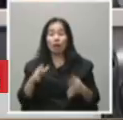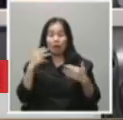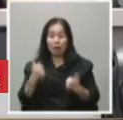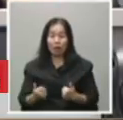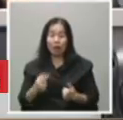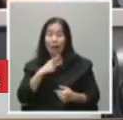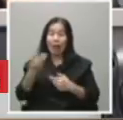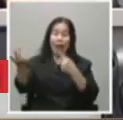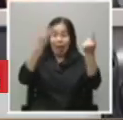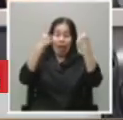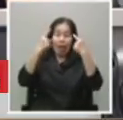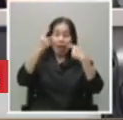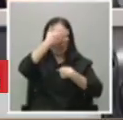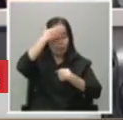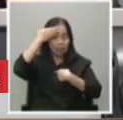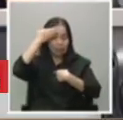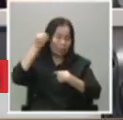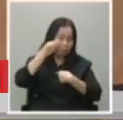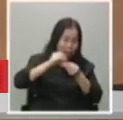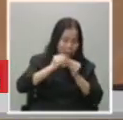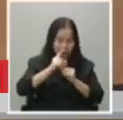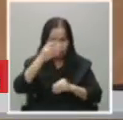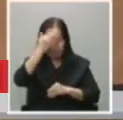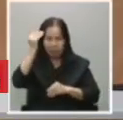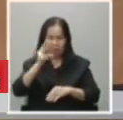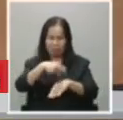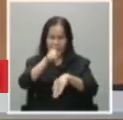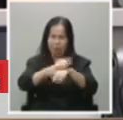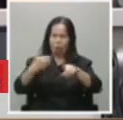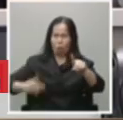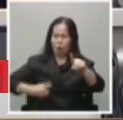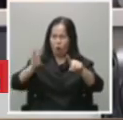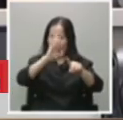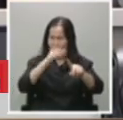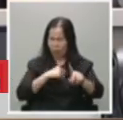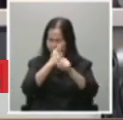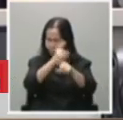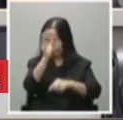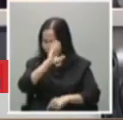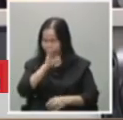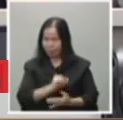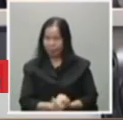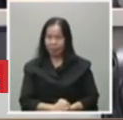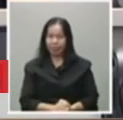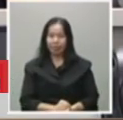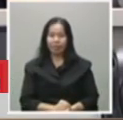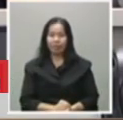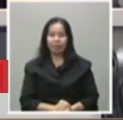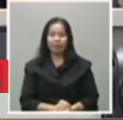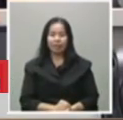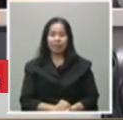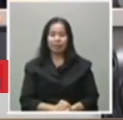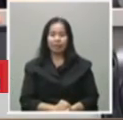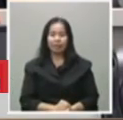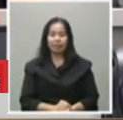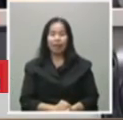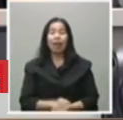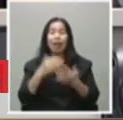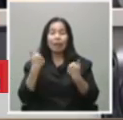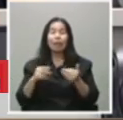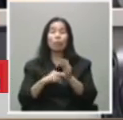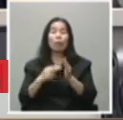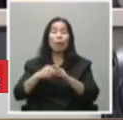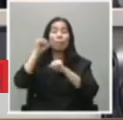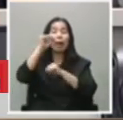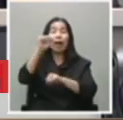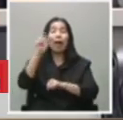ที่สุดท้ายท่านประธานอย่าหัวเราะมากเลยผมหัวเราะตามท่านสุดท้ายไปประกาศบอกว่า